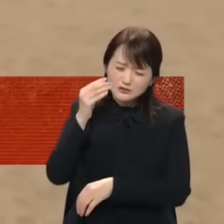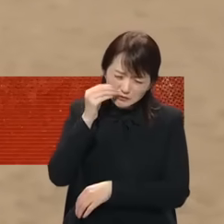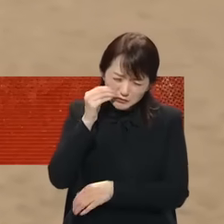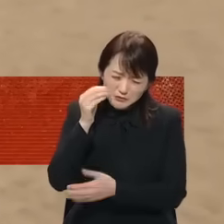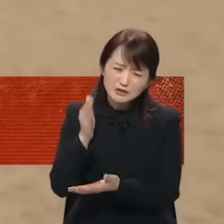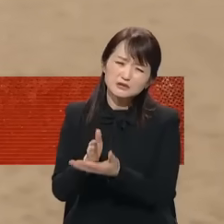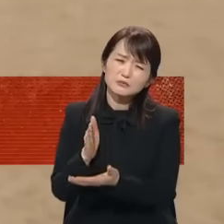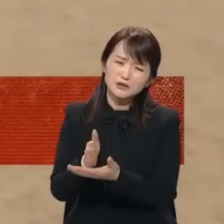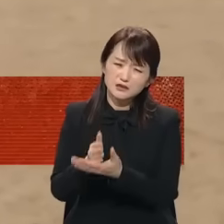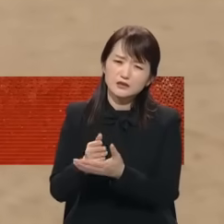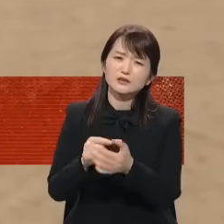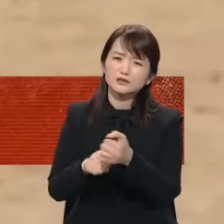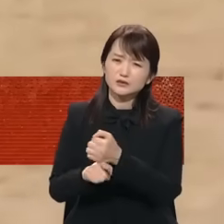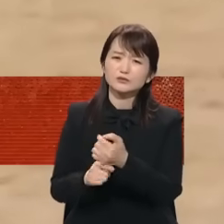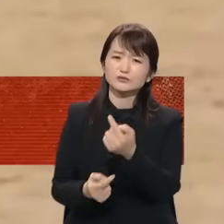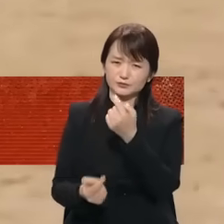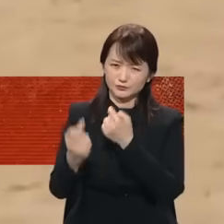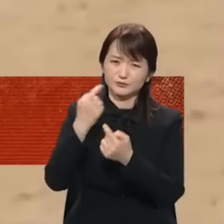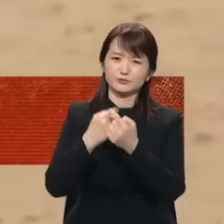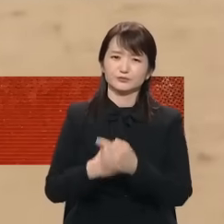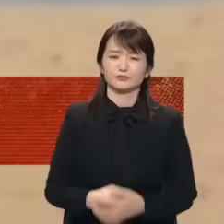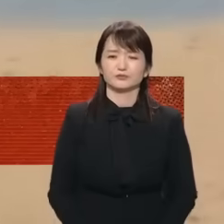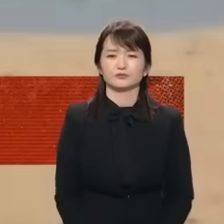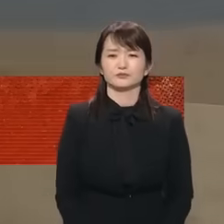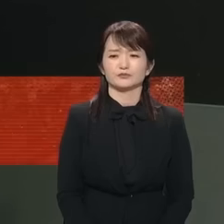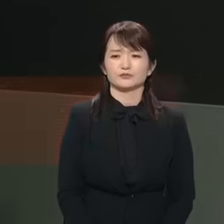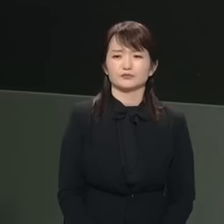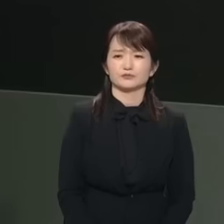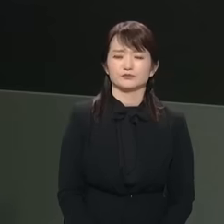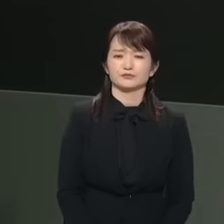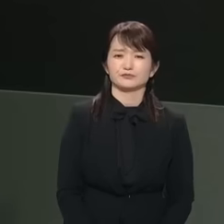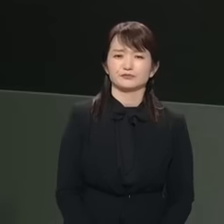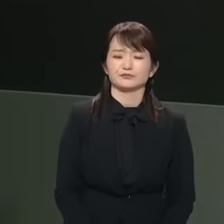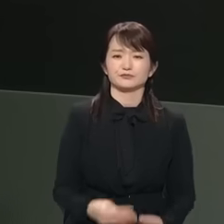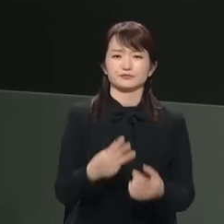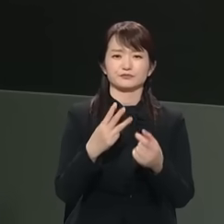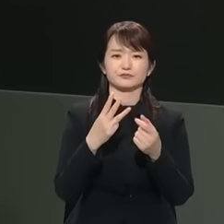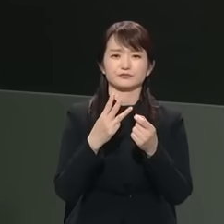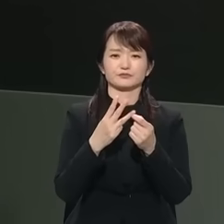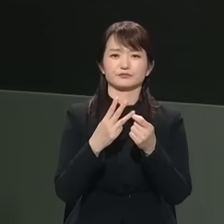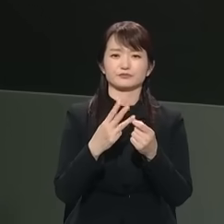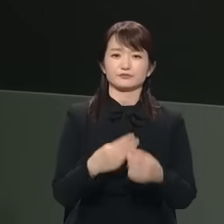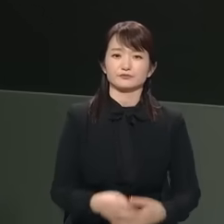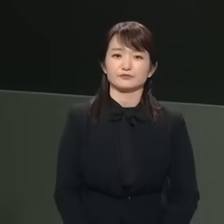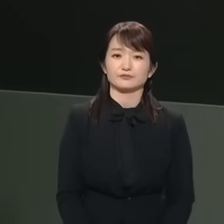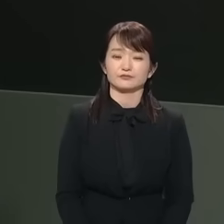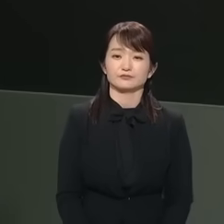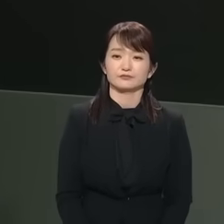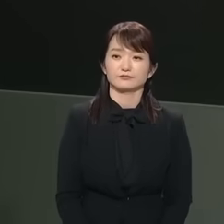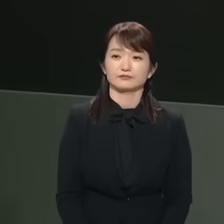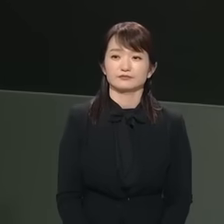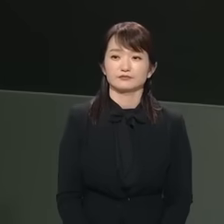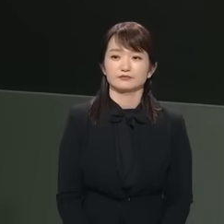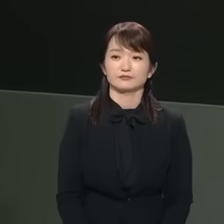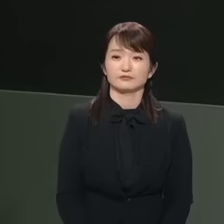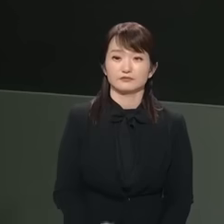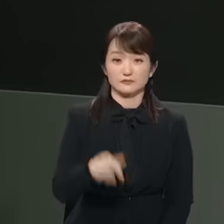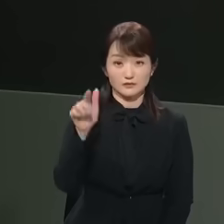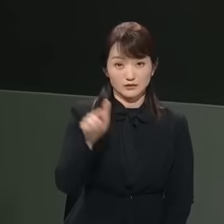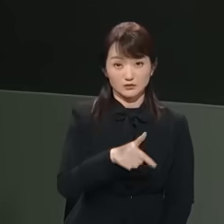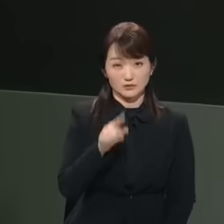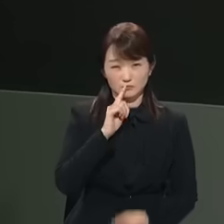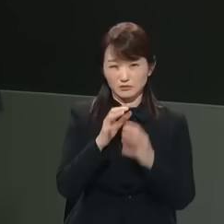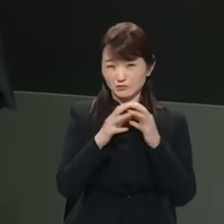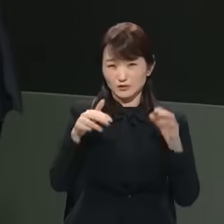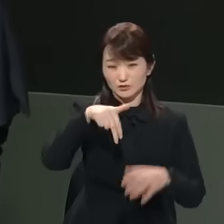마음에 이걸 제보를 하셨다고 합니다 그렇군요 알겠습니다 자 다음도 이어가죠 자 이거 뭐 하루 종일 시끌시끌